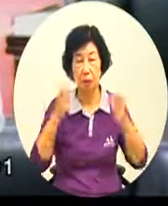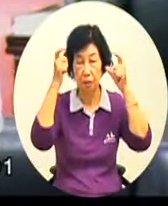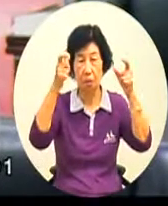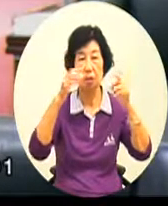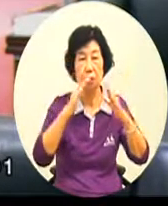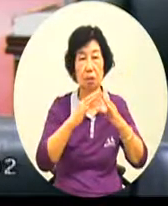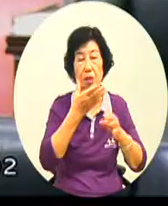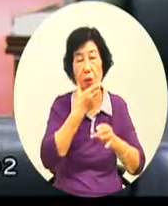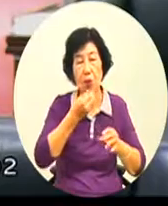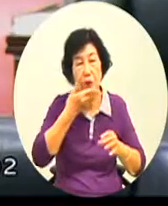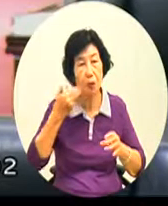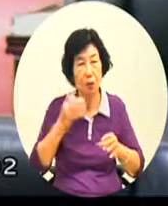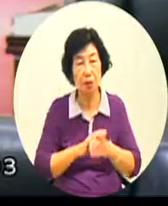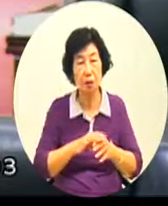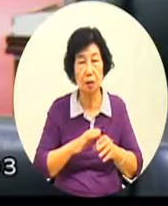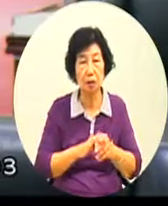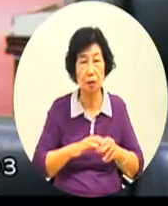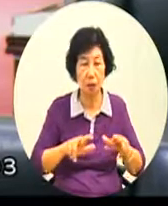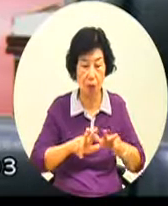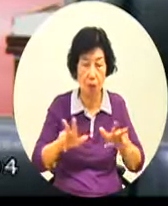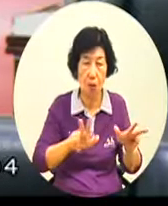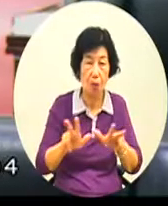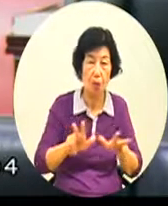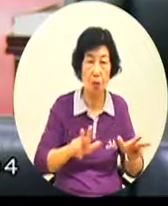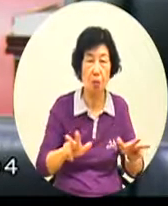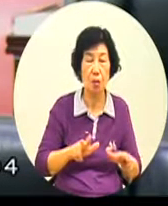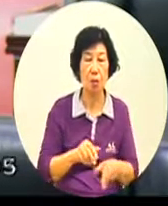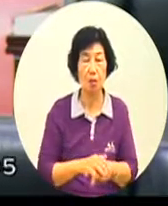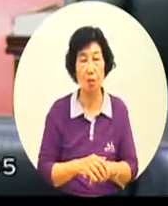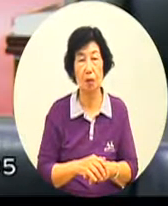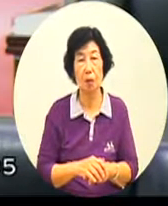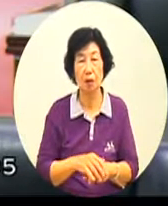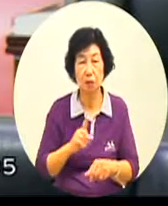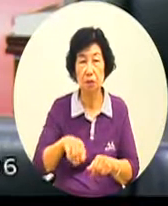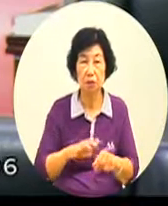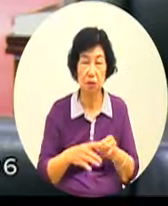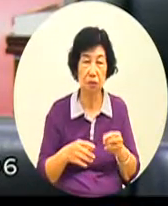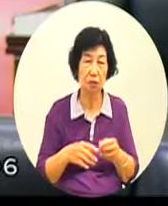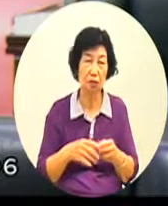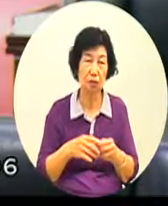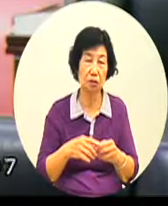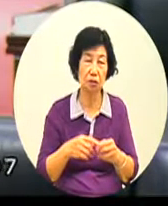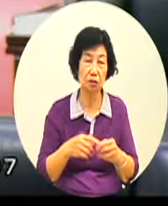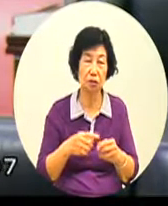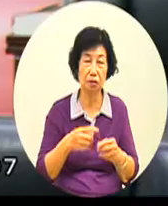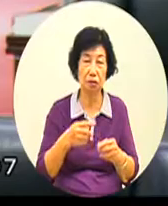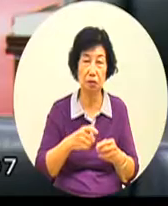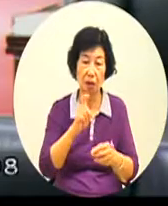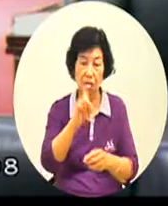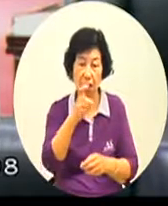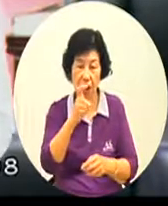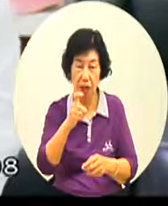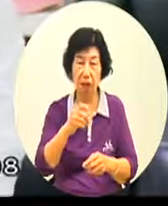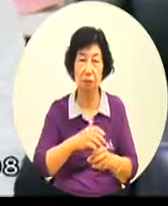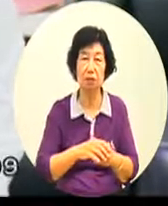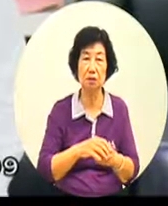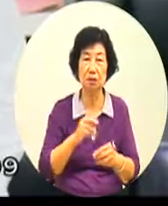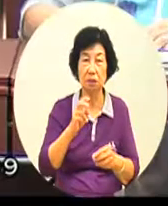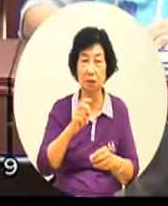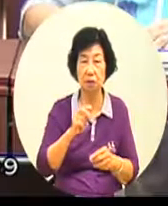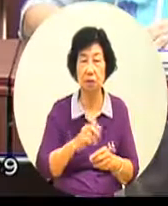福利地图啊，哈，这个才的个位数啊，十位数这个下载。 我们上个礼拜才